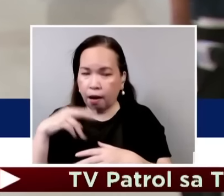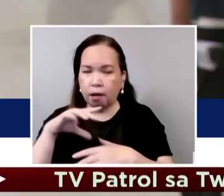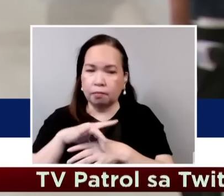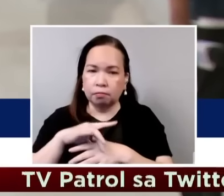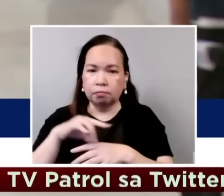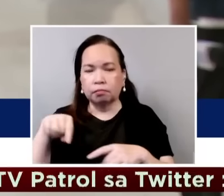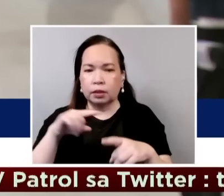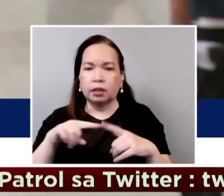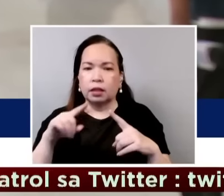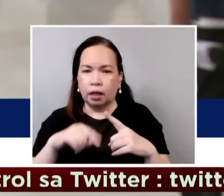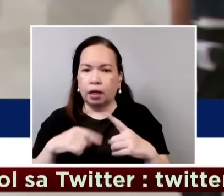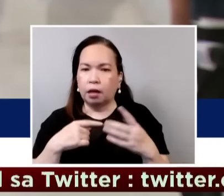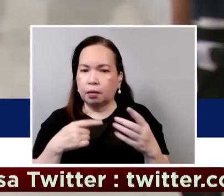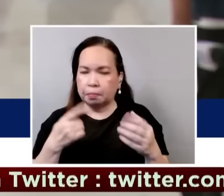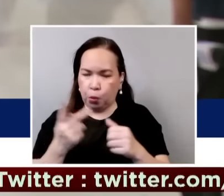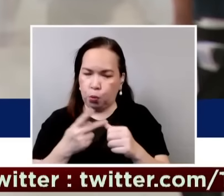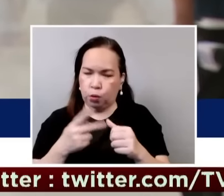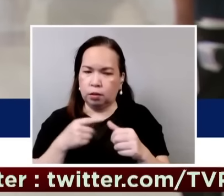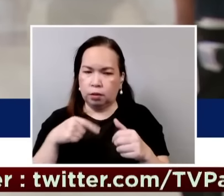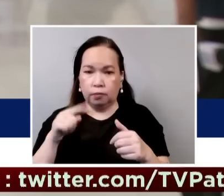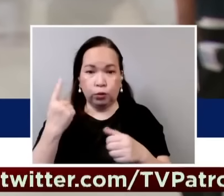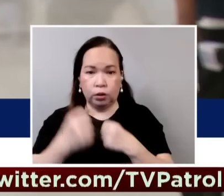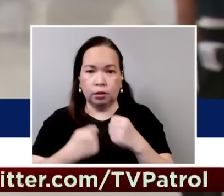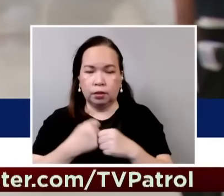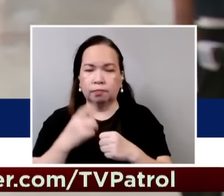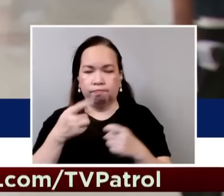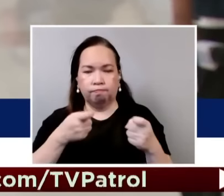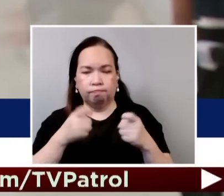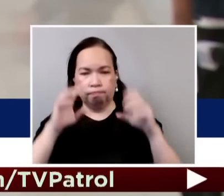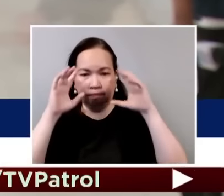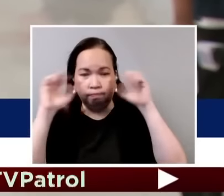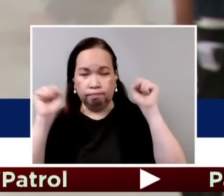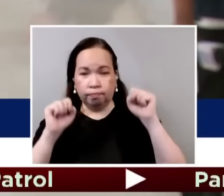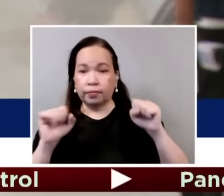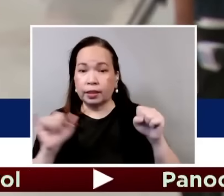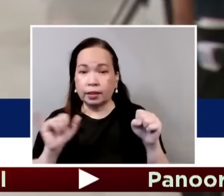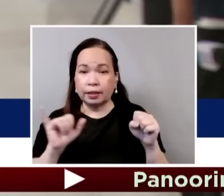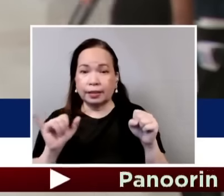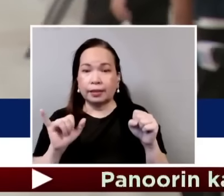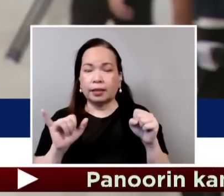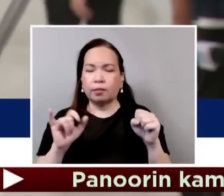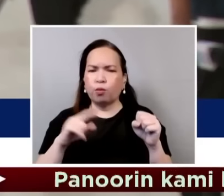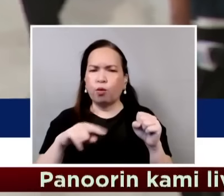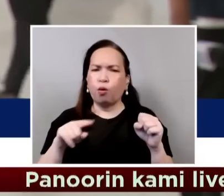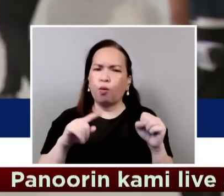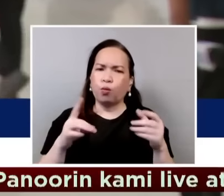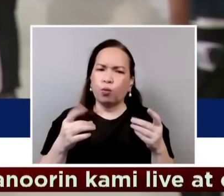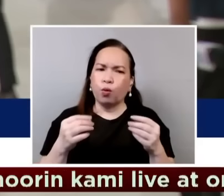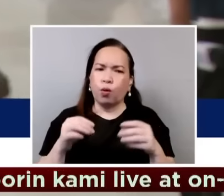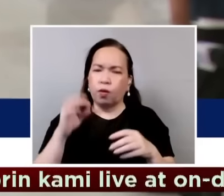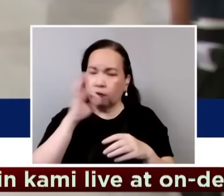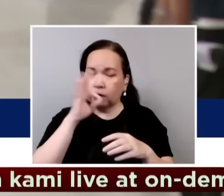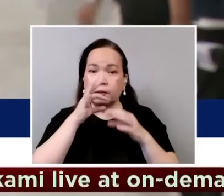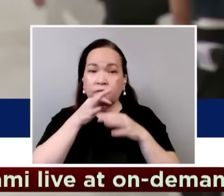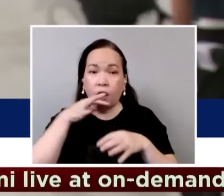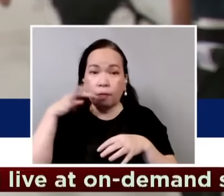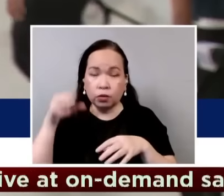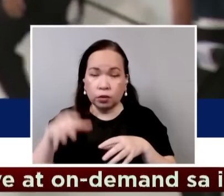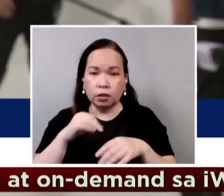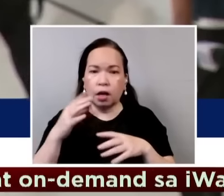ng kanyang termino. Nabanggit din yung pagtugon doon sa estado ng mga magsasakang Pilipino at yung pagpapaunlad ng sektor